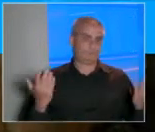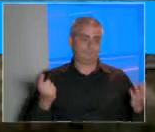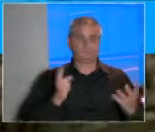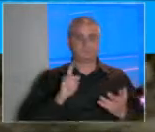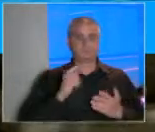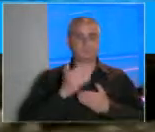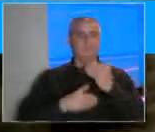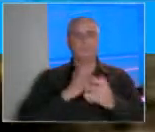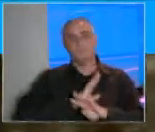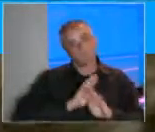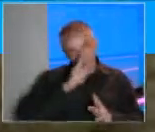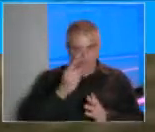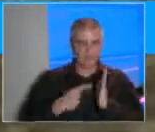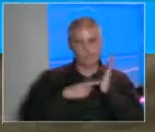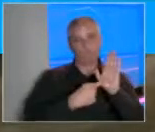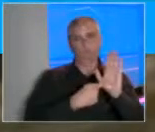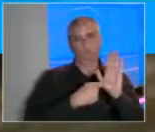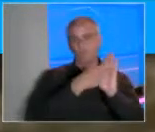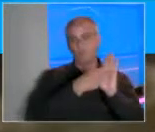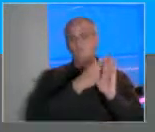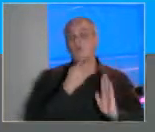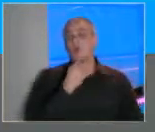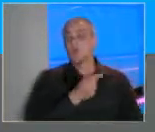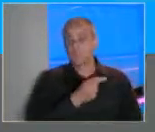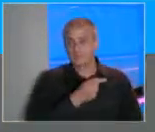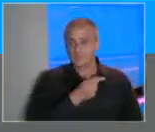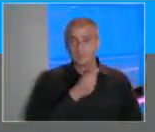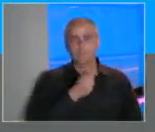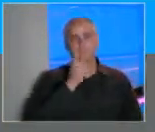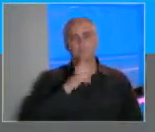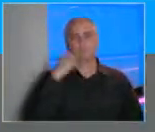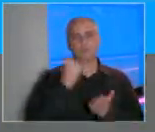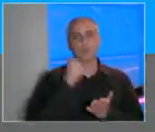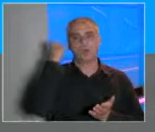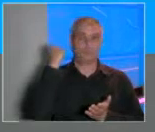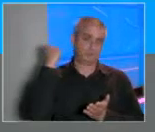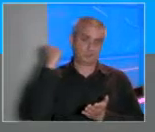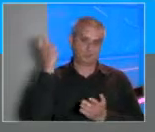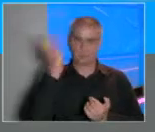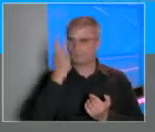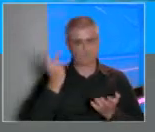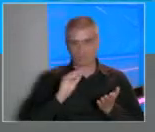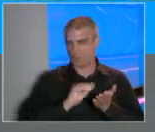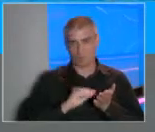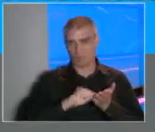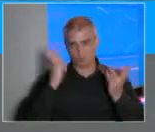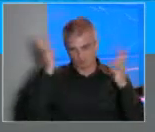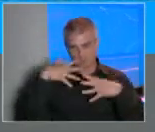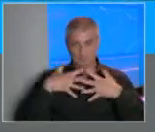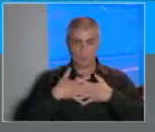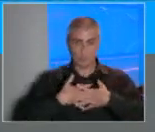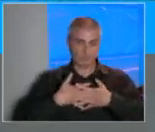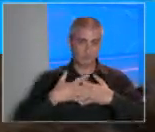לא יתקדמו בלי שהם יוצגו בפניהם, והוא אף אומר שהם יצטרכו לאשר אותם. כמובן זה לא כתוב בהסכם